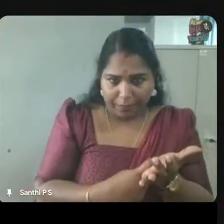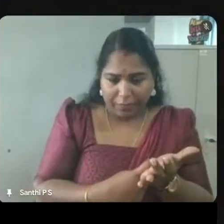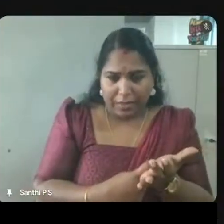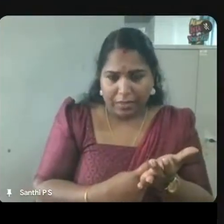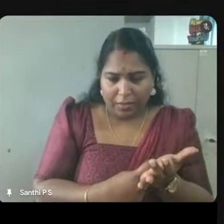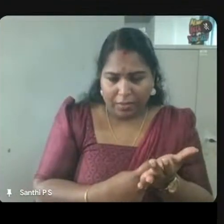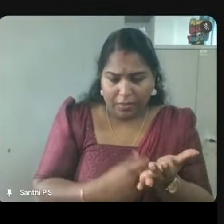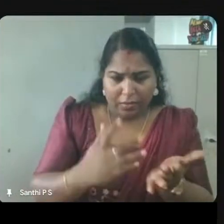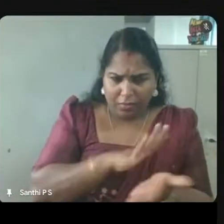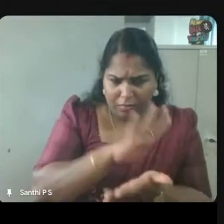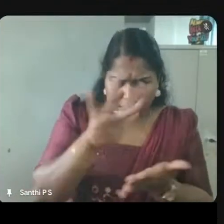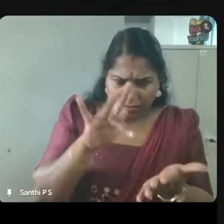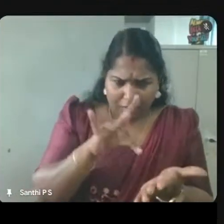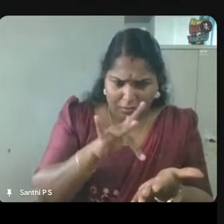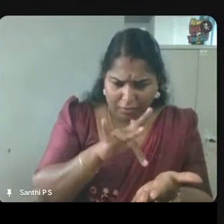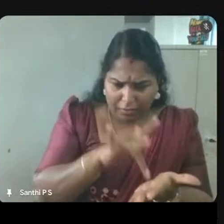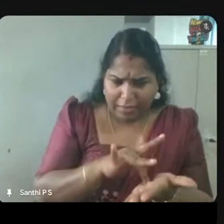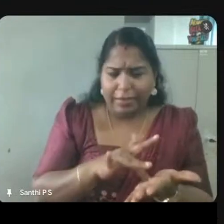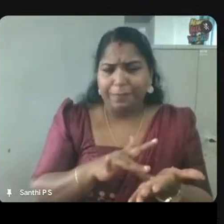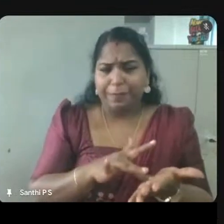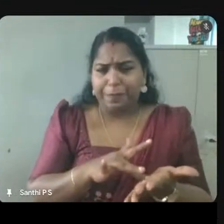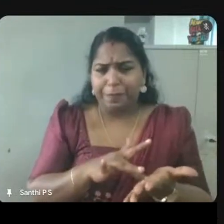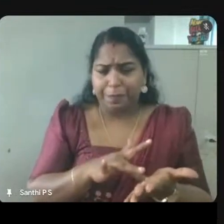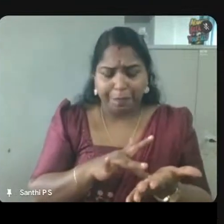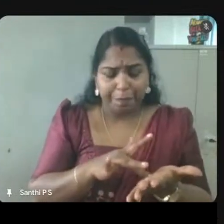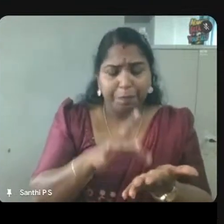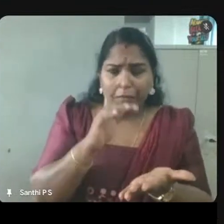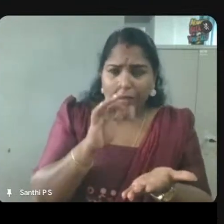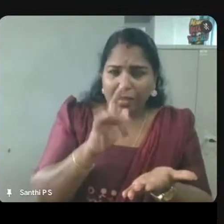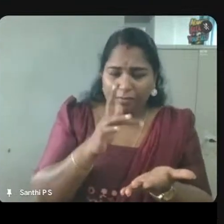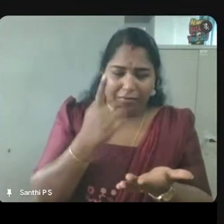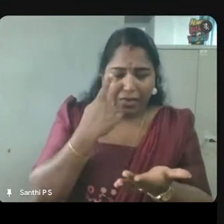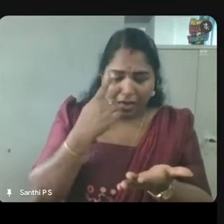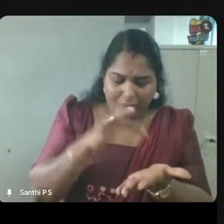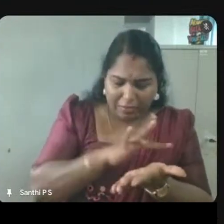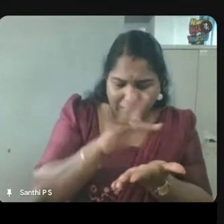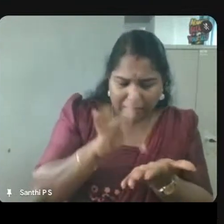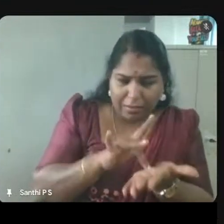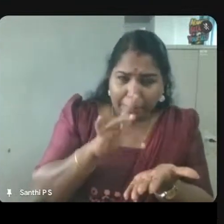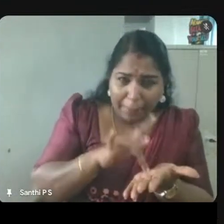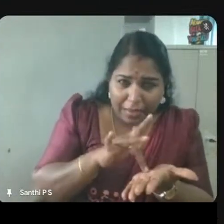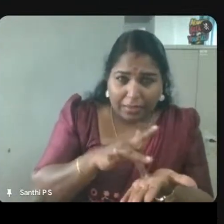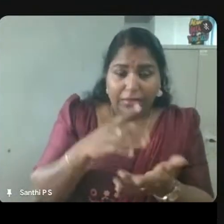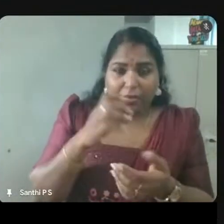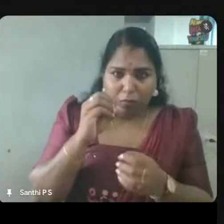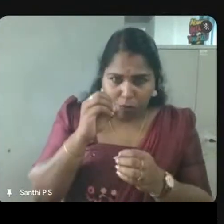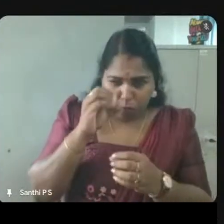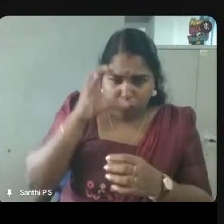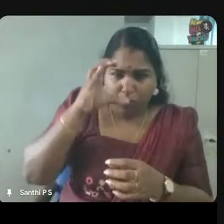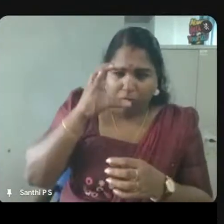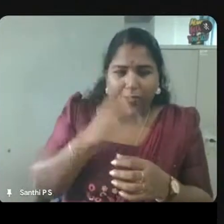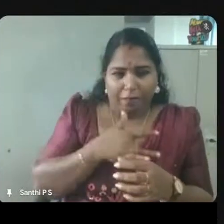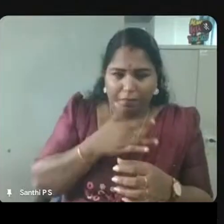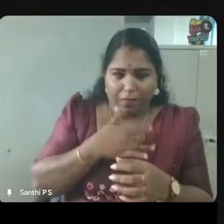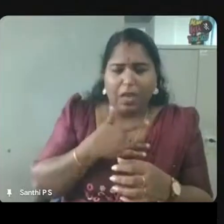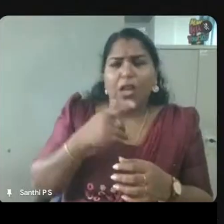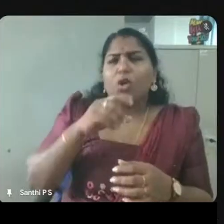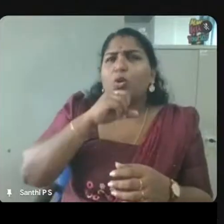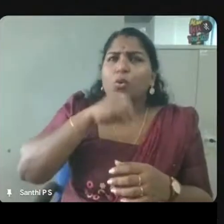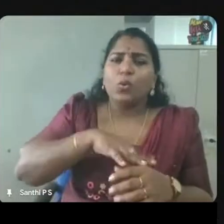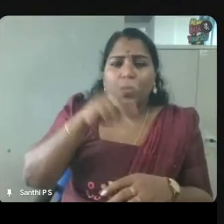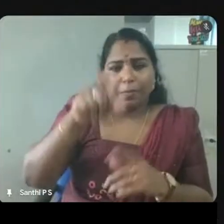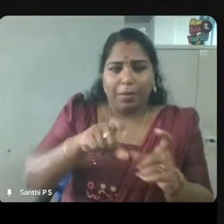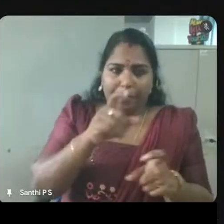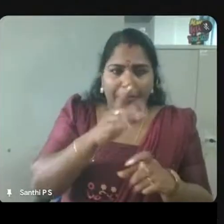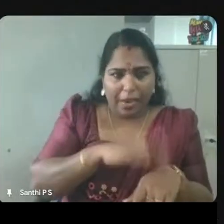കണ്ണിന്റെ ഒത്ത നടുക്ക് നീർക്കെട്ട് വരുന്ന ഒരു അവസ്ഥ. ഇത് ചെറുപ്പക്കാരിലാണ് കണ്ടുവരുന്നത്. ചെറുപ്പക്കാരെന്ന് പറയുമ്പോൾ നമ്മൾ എന്താ പറയുക, ഒരു